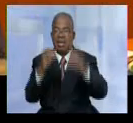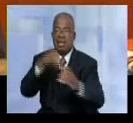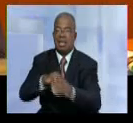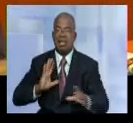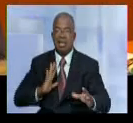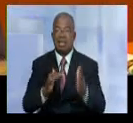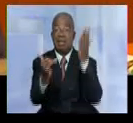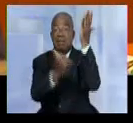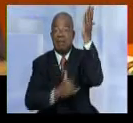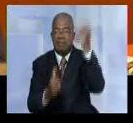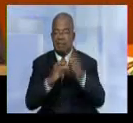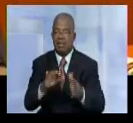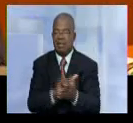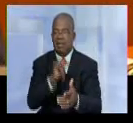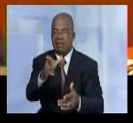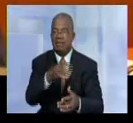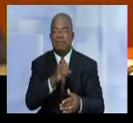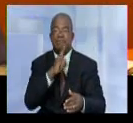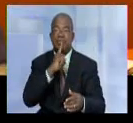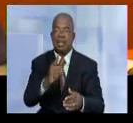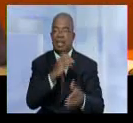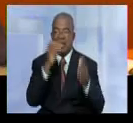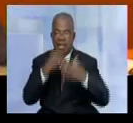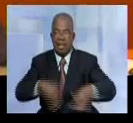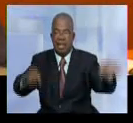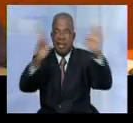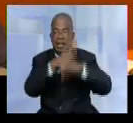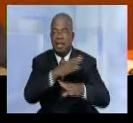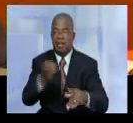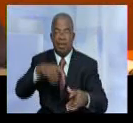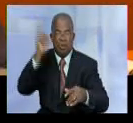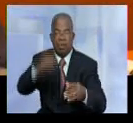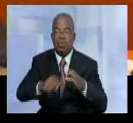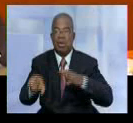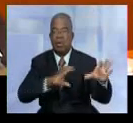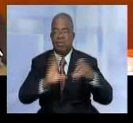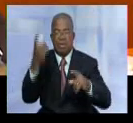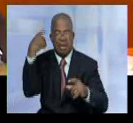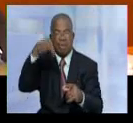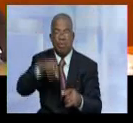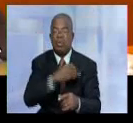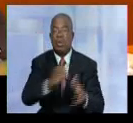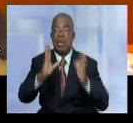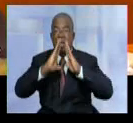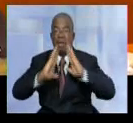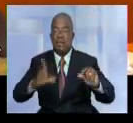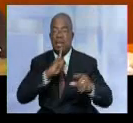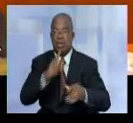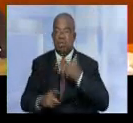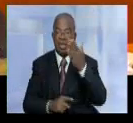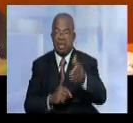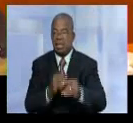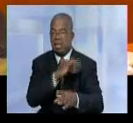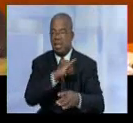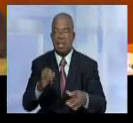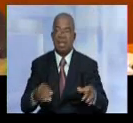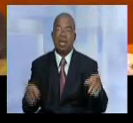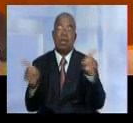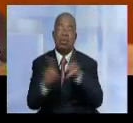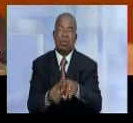pays. Ceci est indispensable pour le maintien de la paix sociale et également,